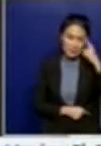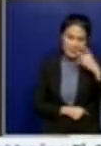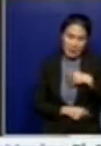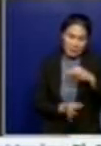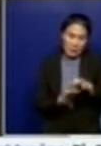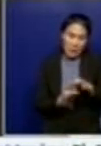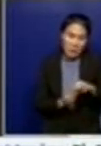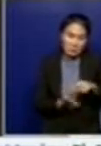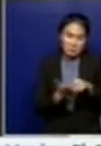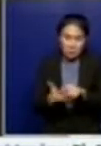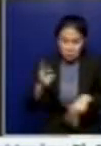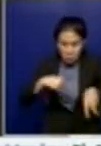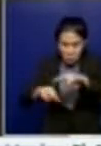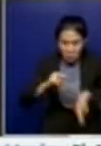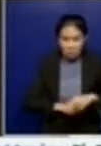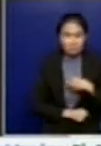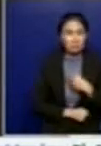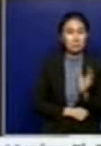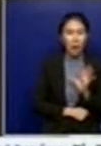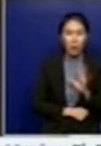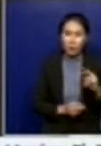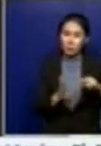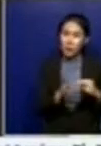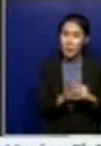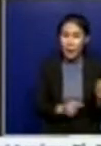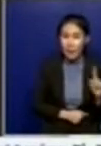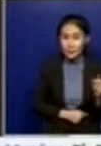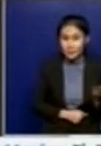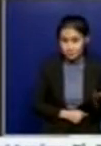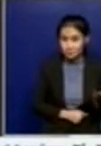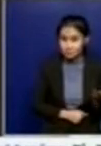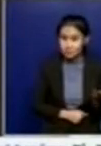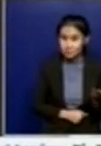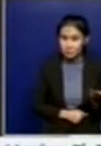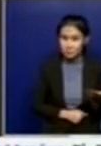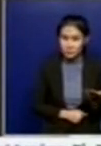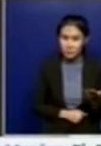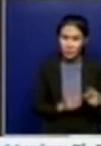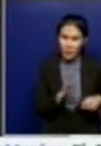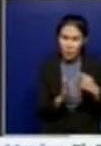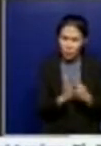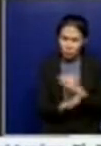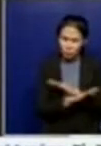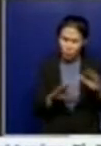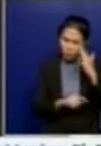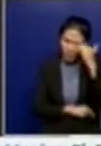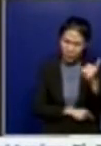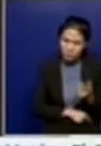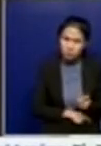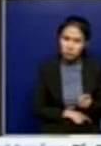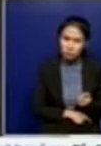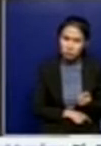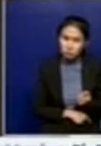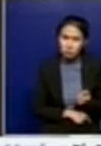ย์สินก็หมายความว่าอย่างไรครับท่านนะทำไมต้องยกเว้นนะครับยกเ